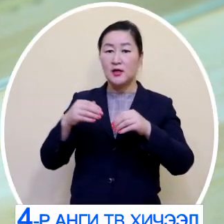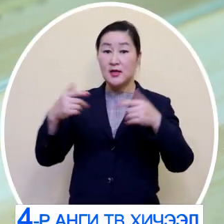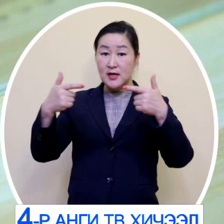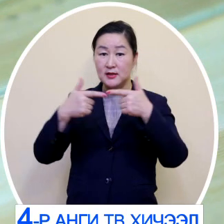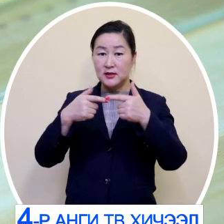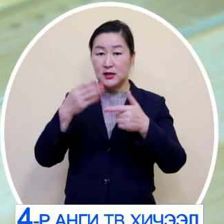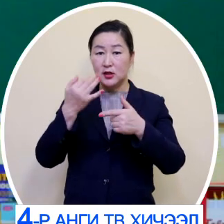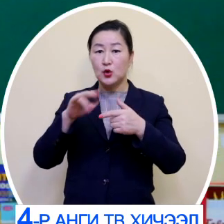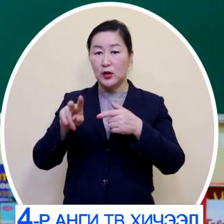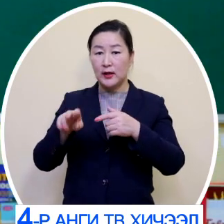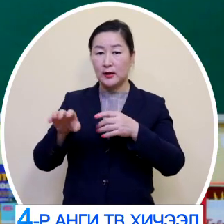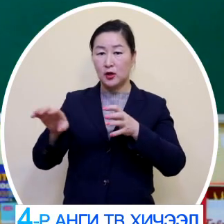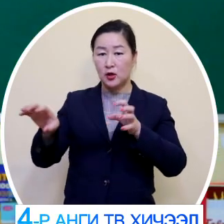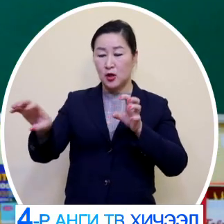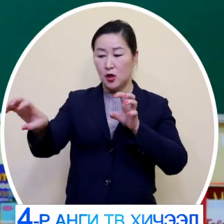За.